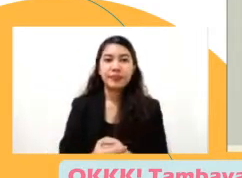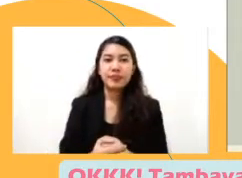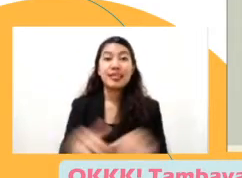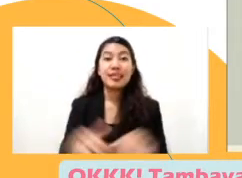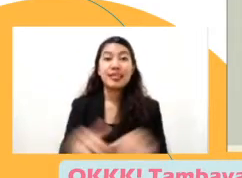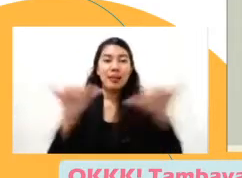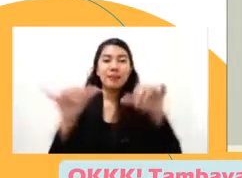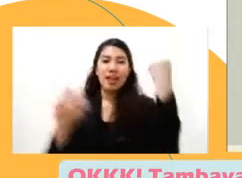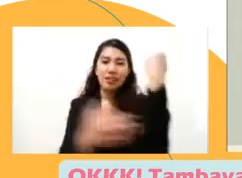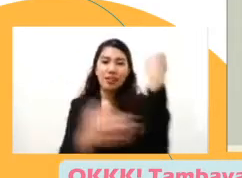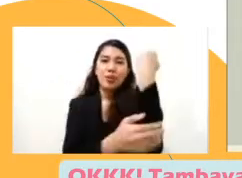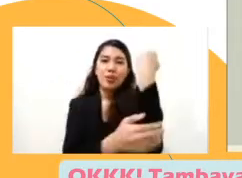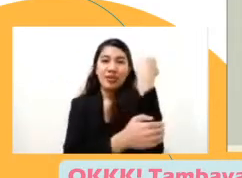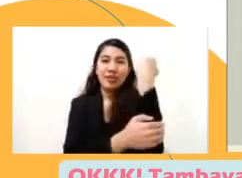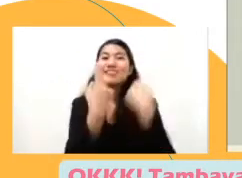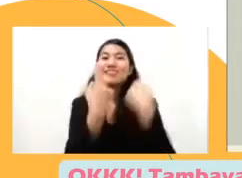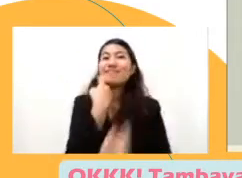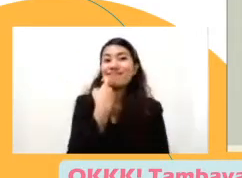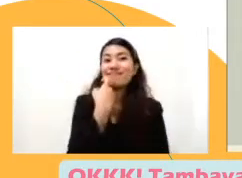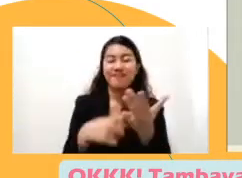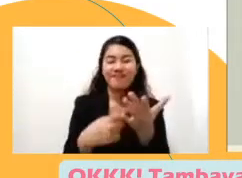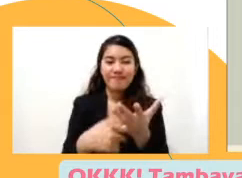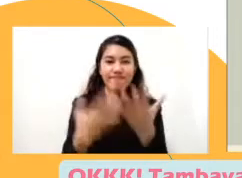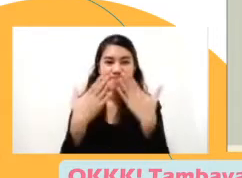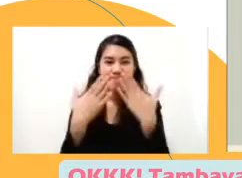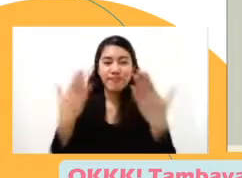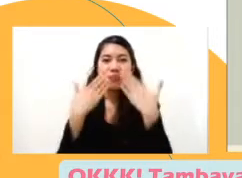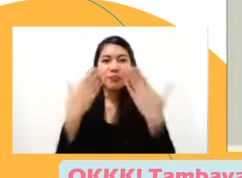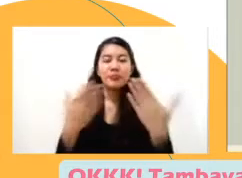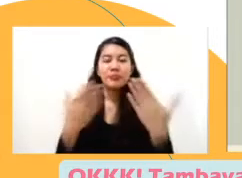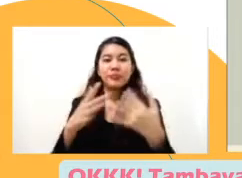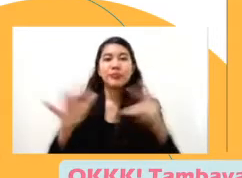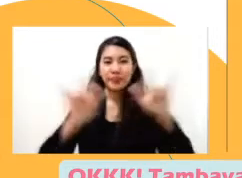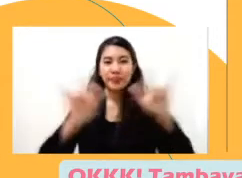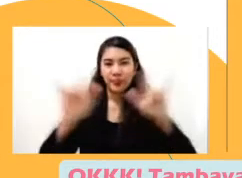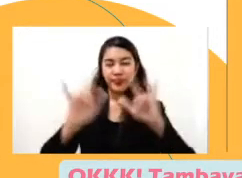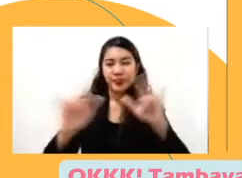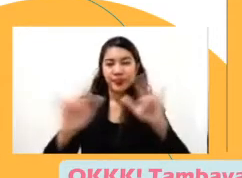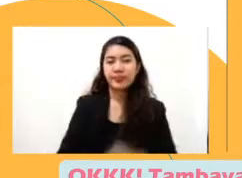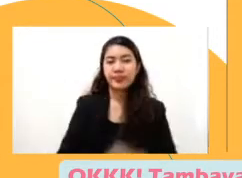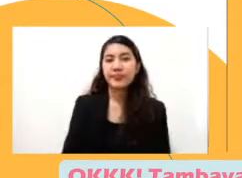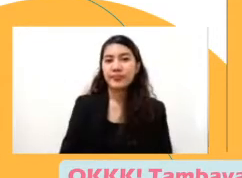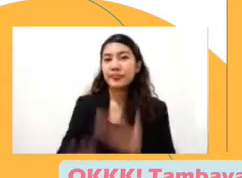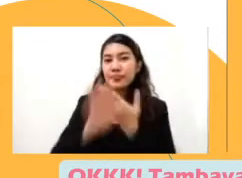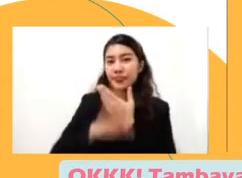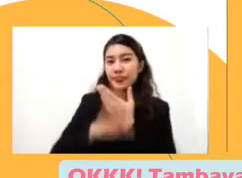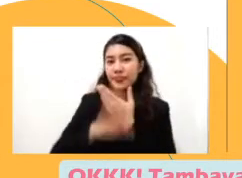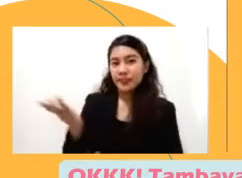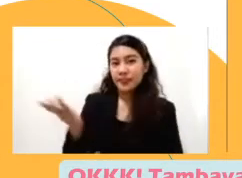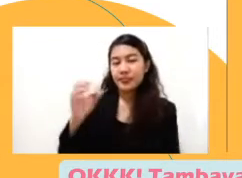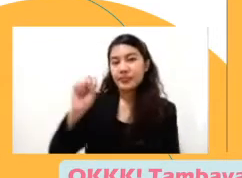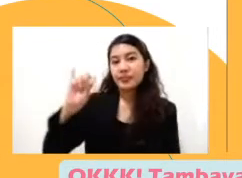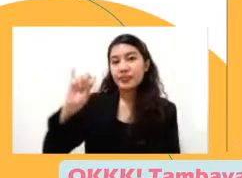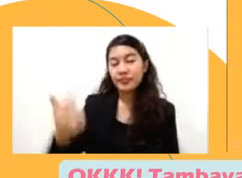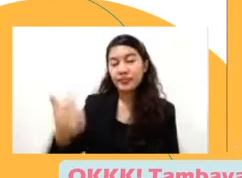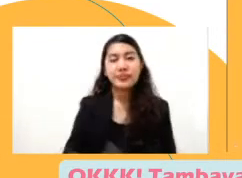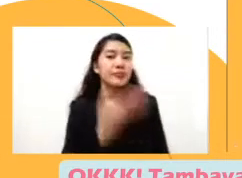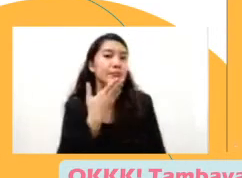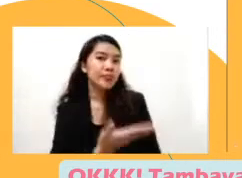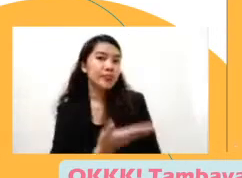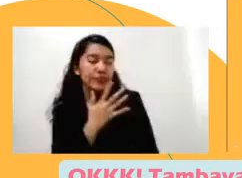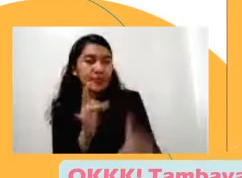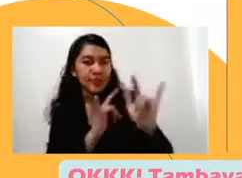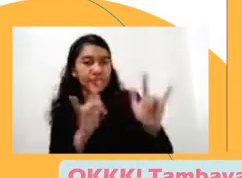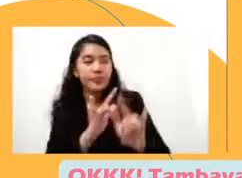Maraming salamat mga katambayers at hanggang sa muli. Thank you, Kuya Sig. Maraming salamat, Ate